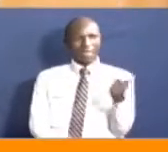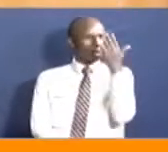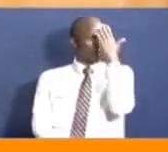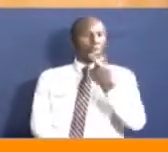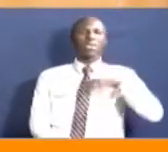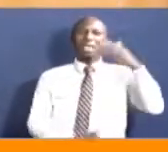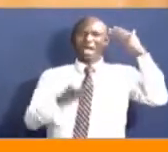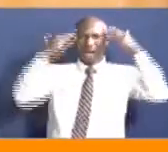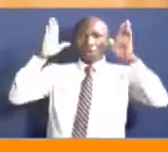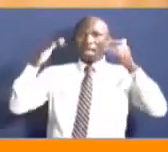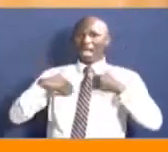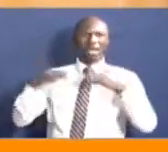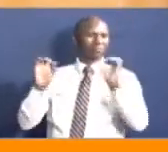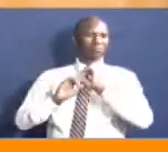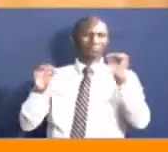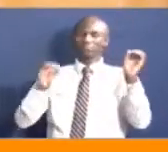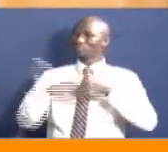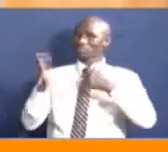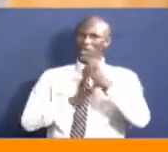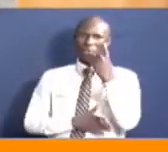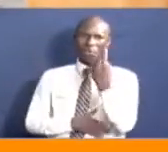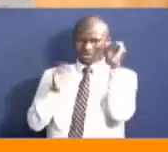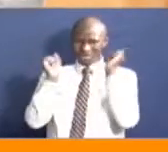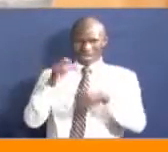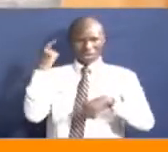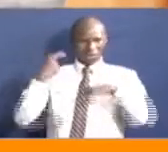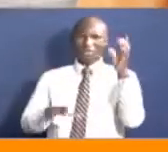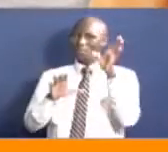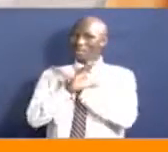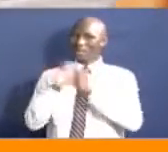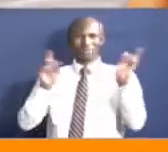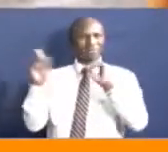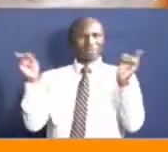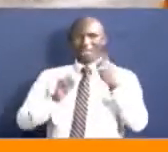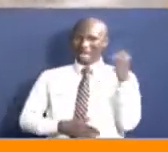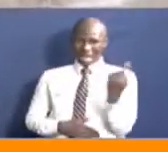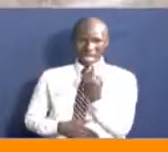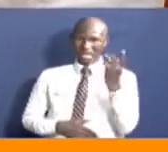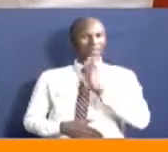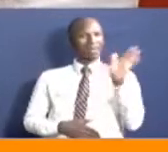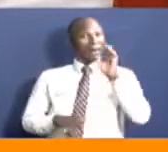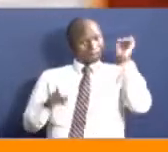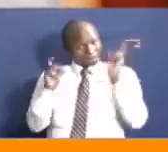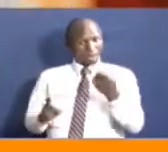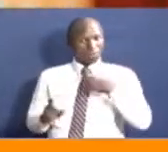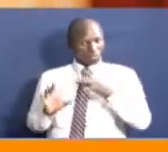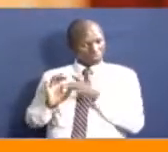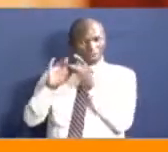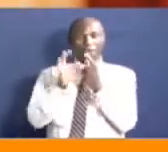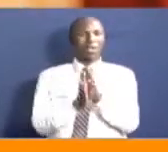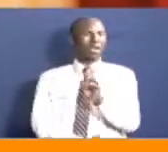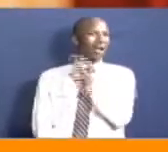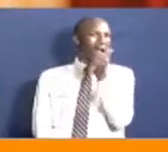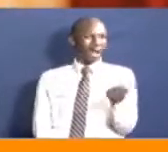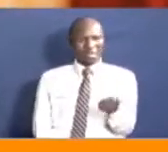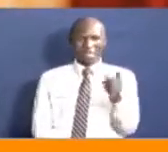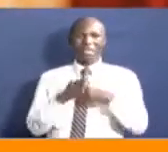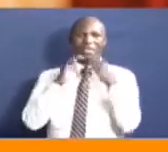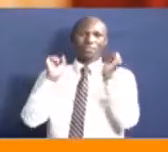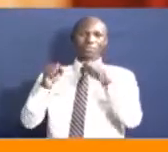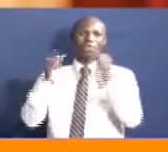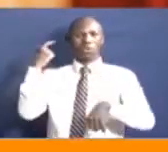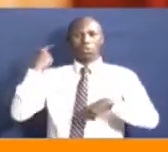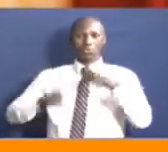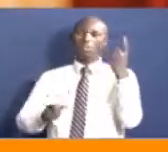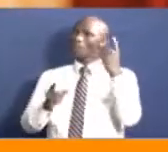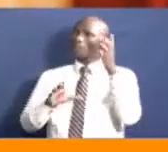sababu tunajua hakuna mtu mmoja anaweza kuchukua kiti ya rais akiwa peke yake. Lazima tushikane na wale wengine ndio tuweze kuchukua